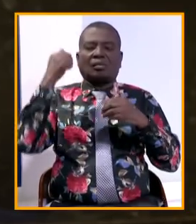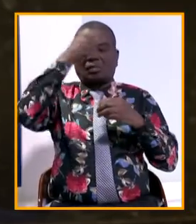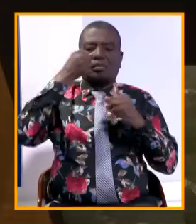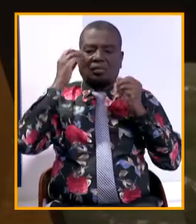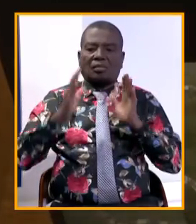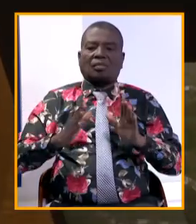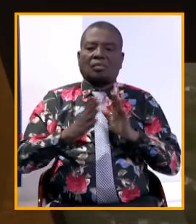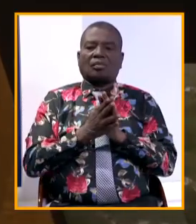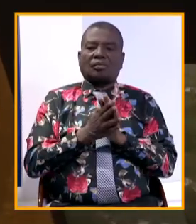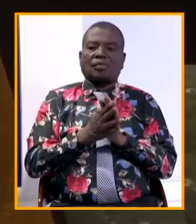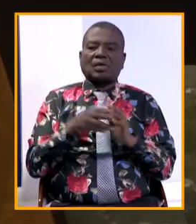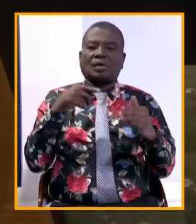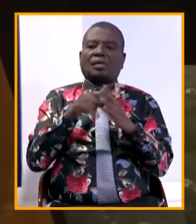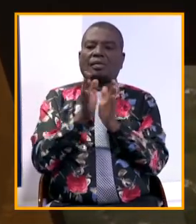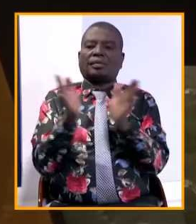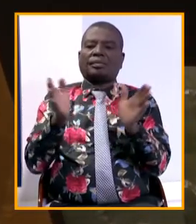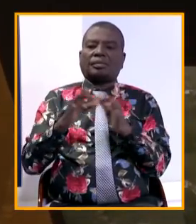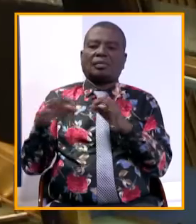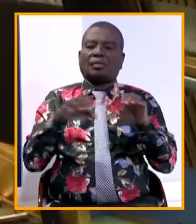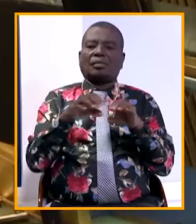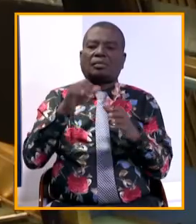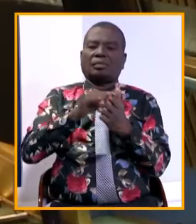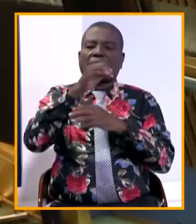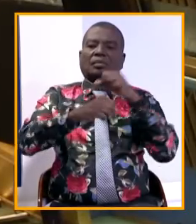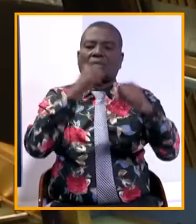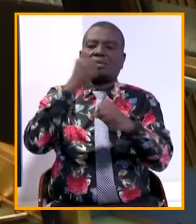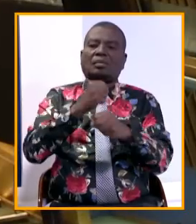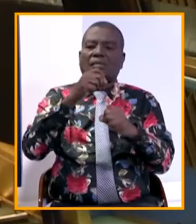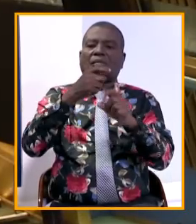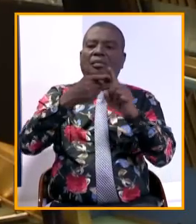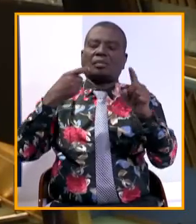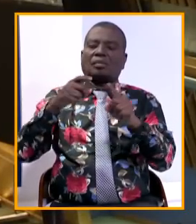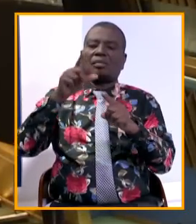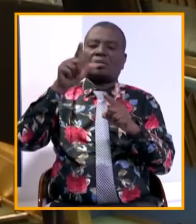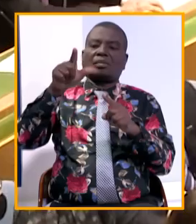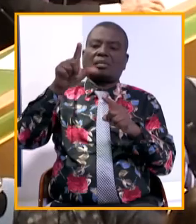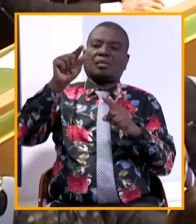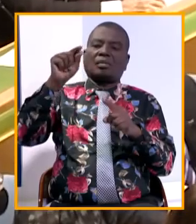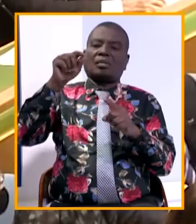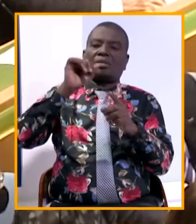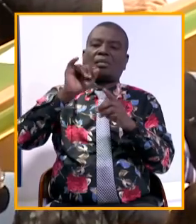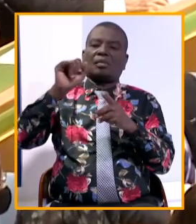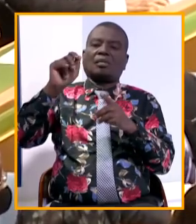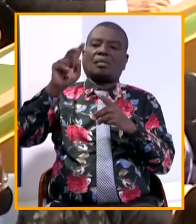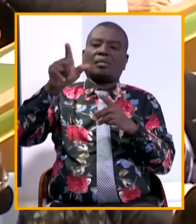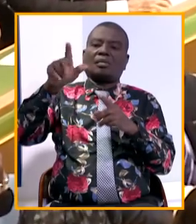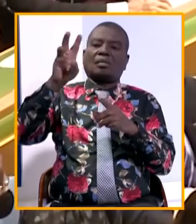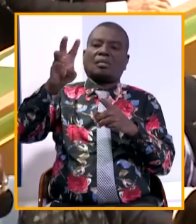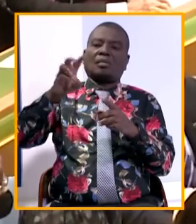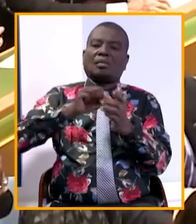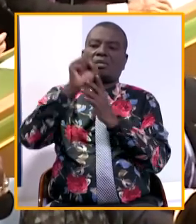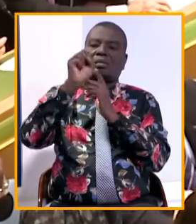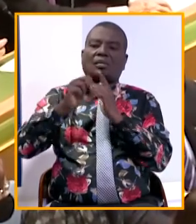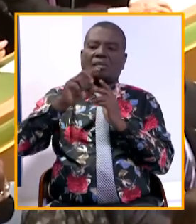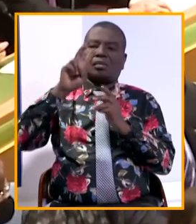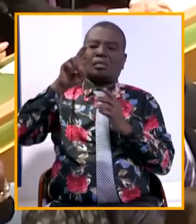d'Africains. Le débat général se tient cette année du 20 au 26 septembre 2022. C'est le mercredi